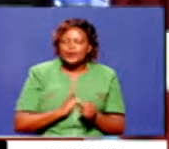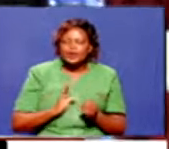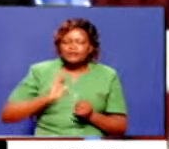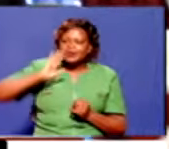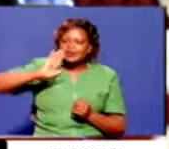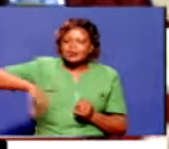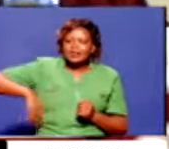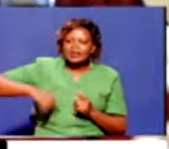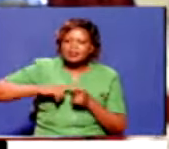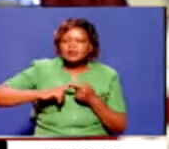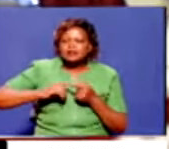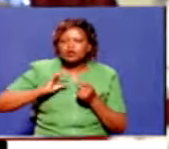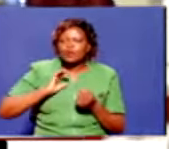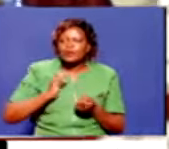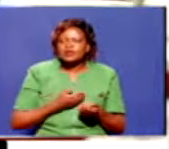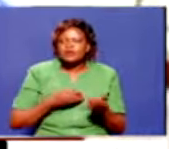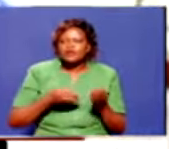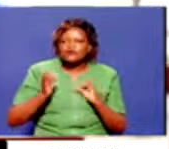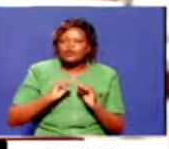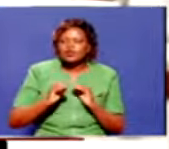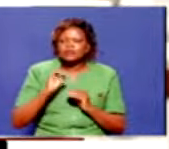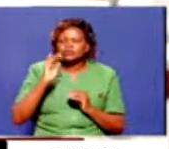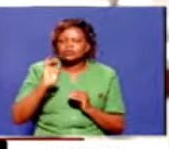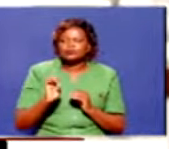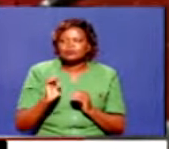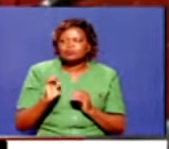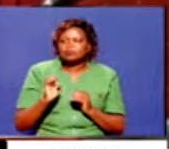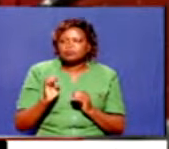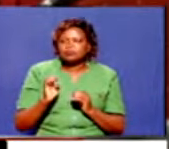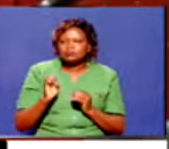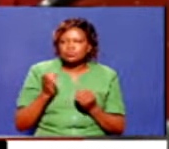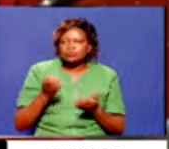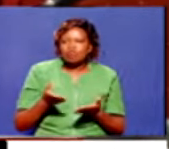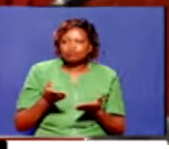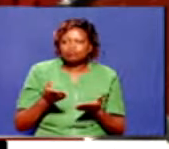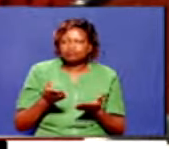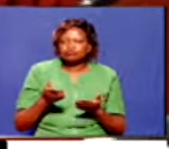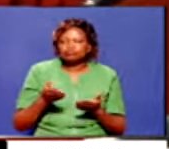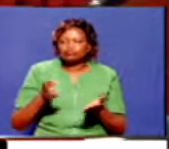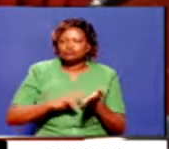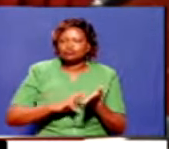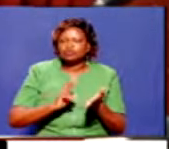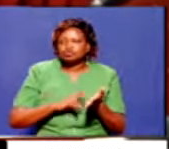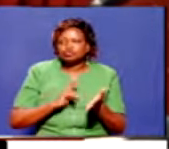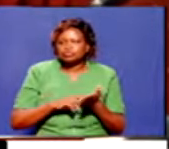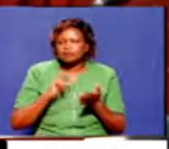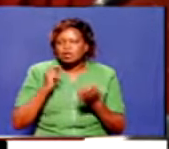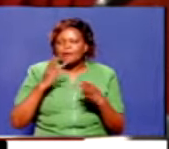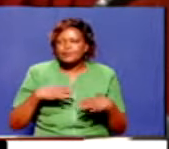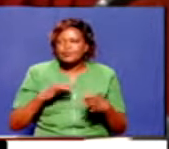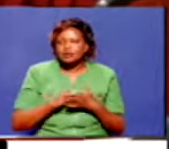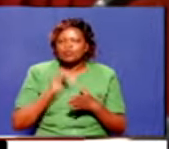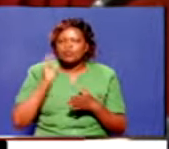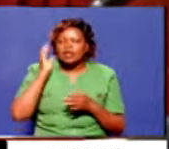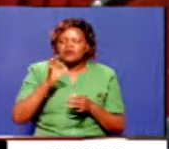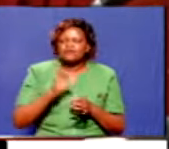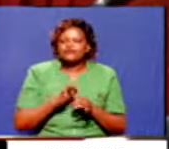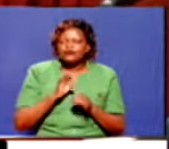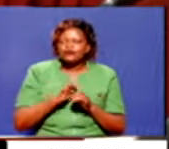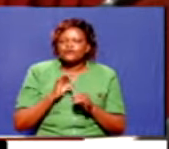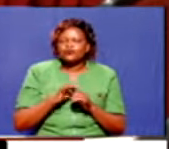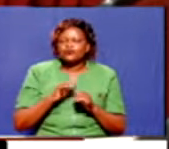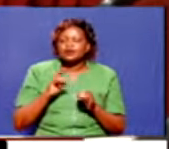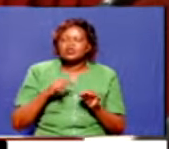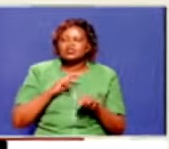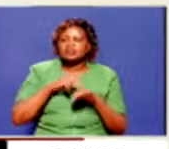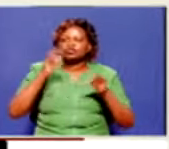huku kamati ya uchaguzi humu nchini IBC kwa sasa ikiangazia kuandikisha Wakenya watakaopiga kura katika uchaguzi wa taifa